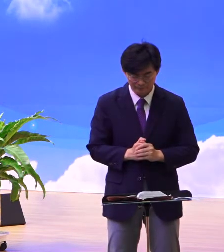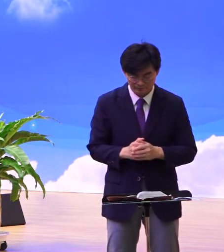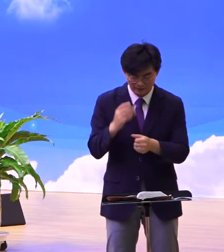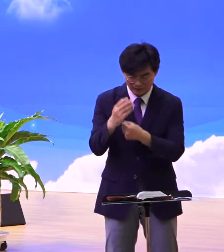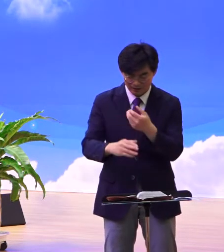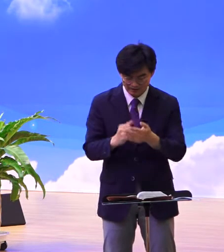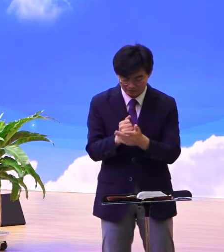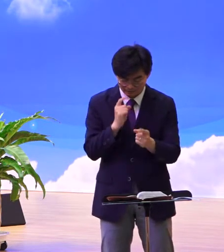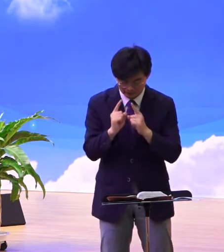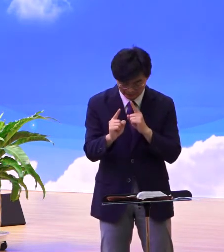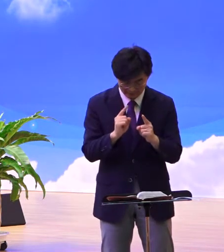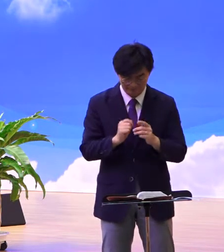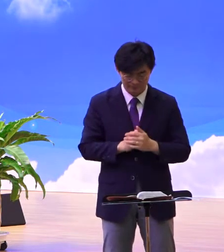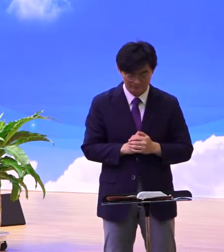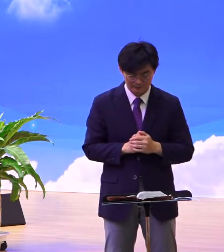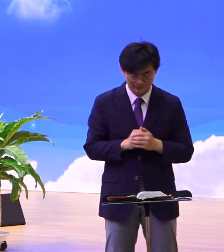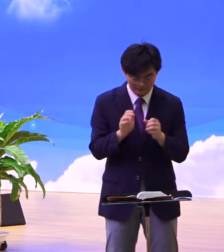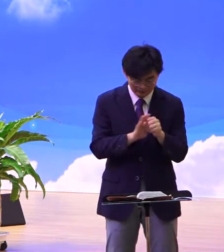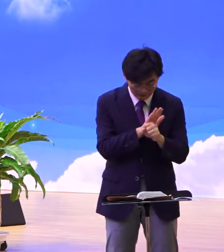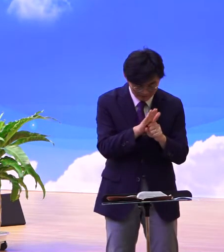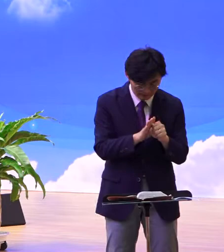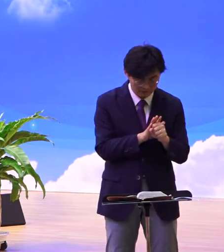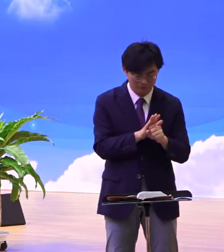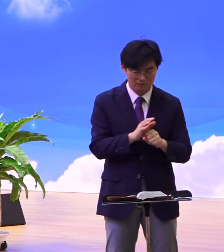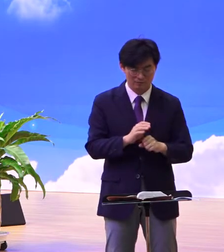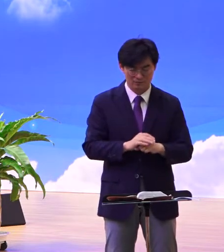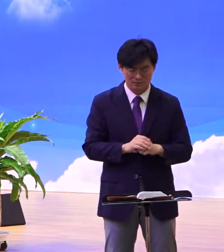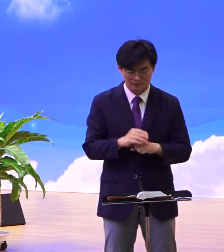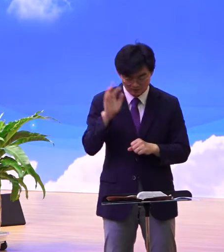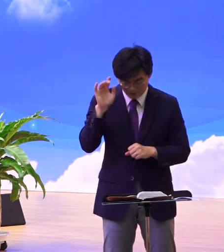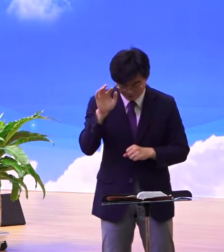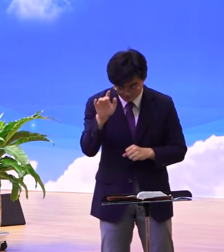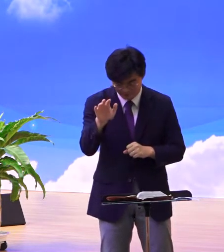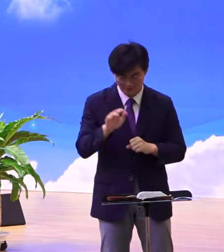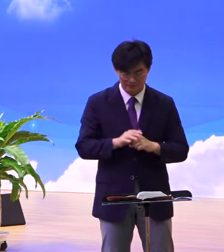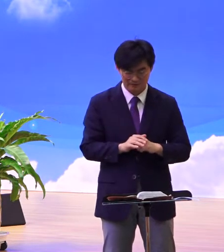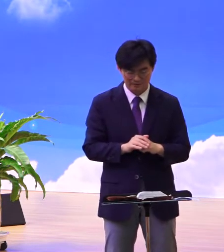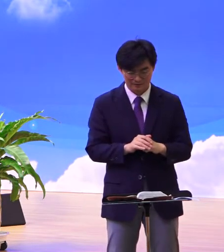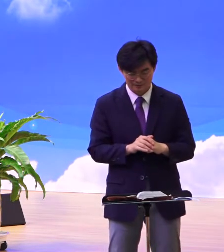하나님의 말씀을 사랑하고 사모하며